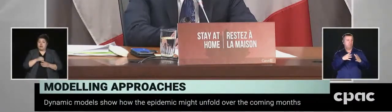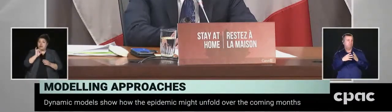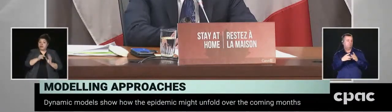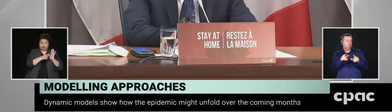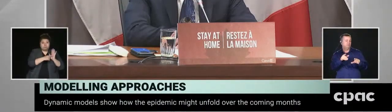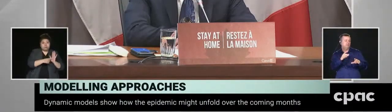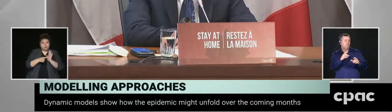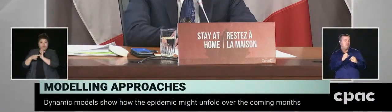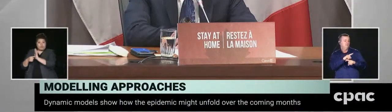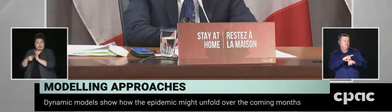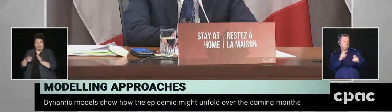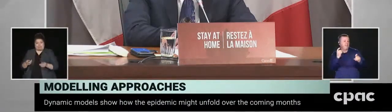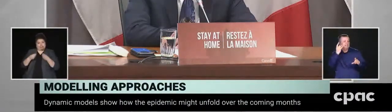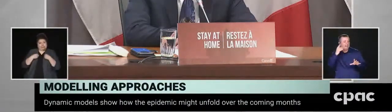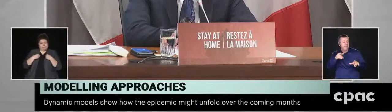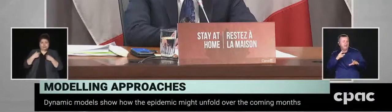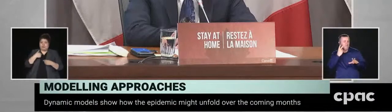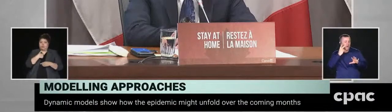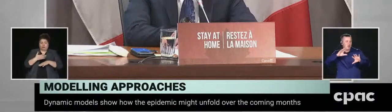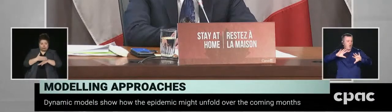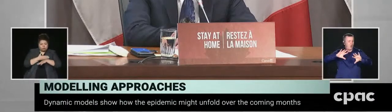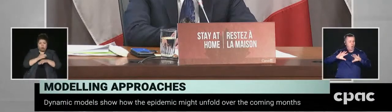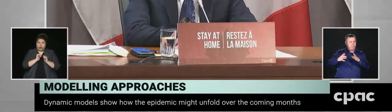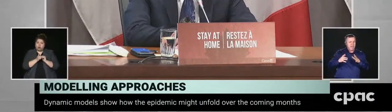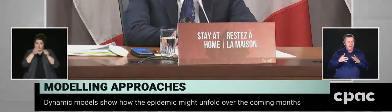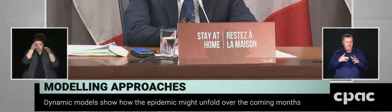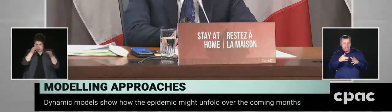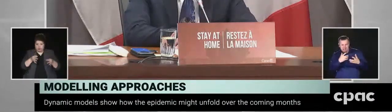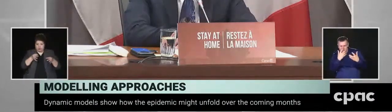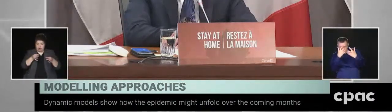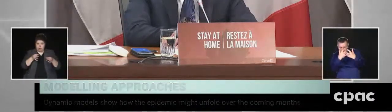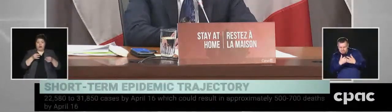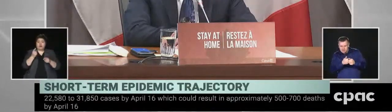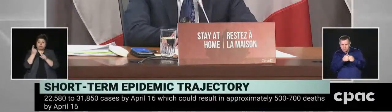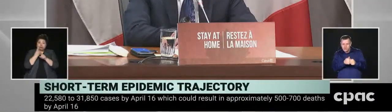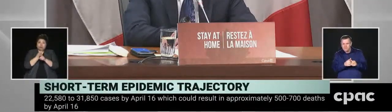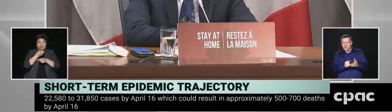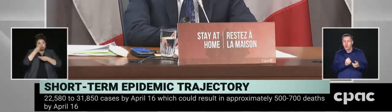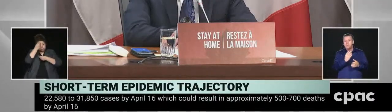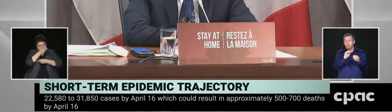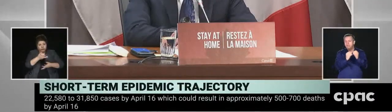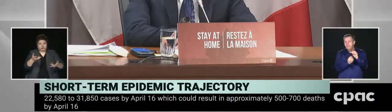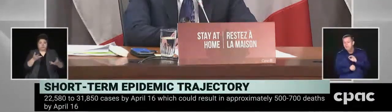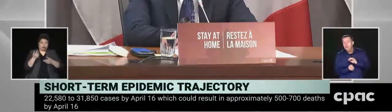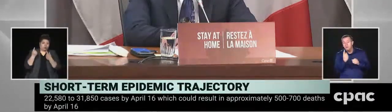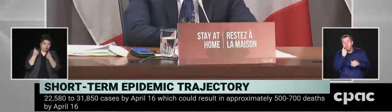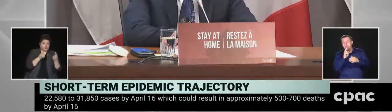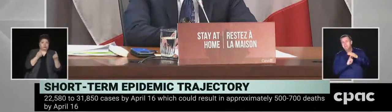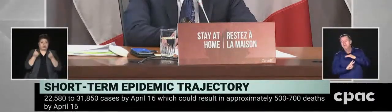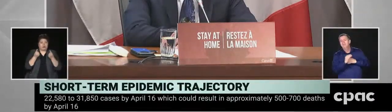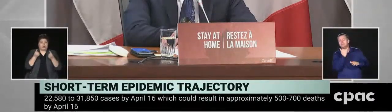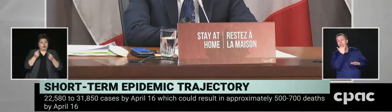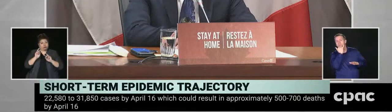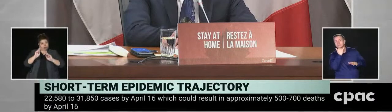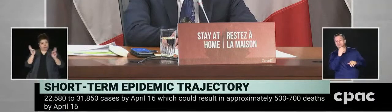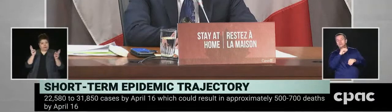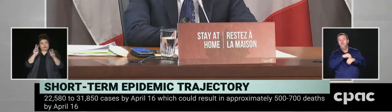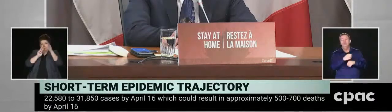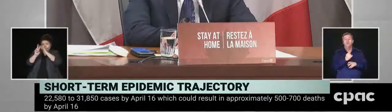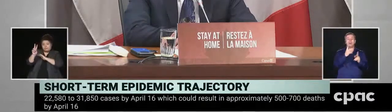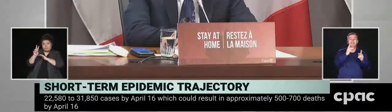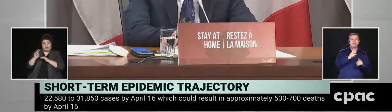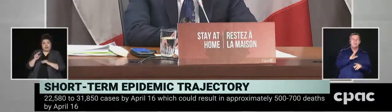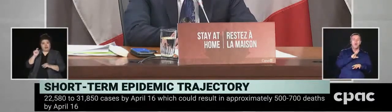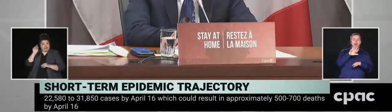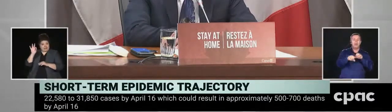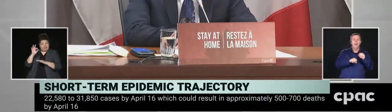le système de santé en fonction du nombre prévu des patients atteints de la COVID-19. À l'échelle